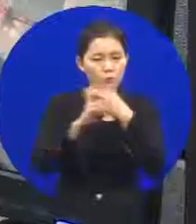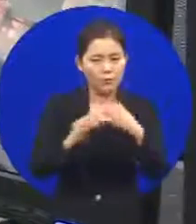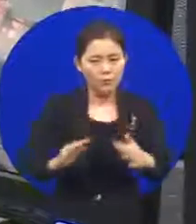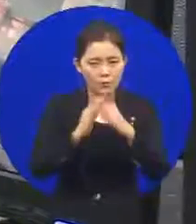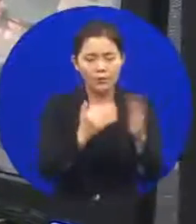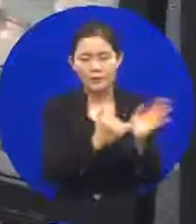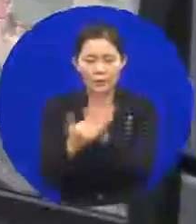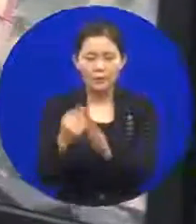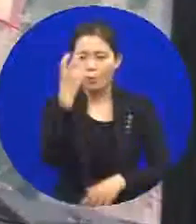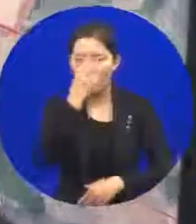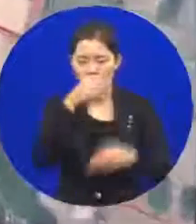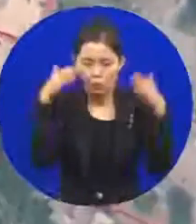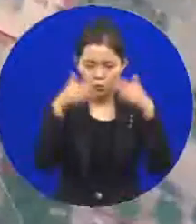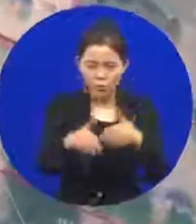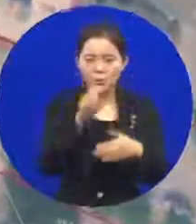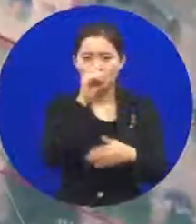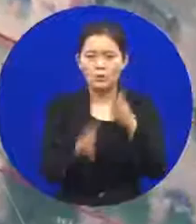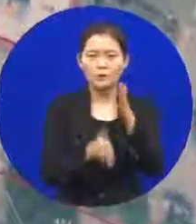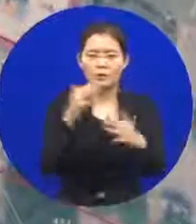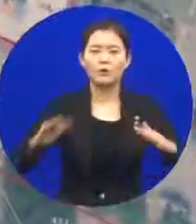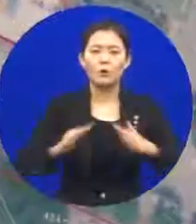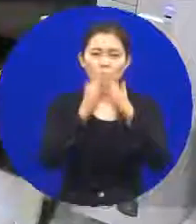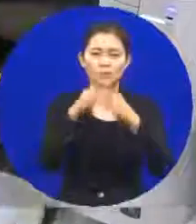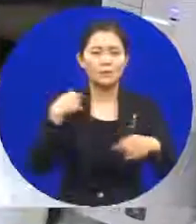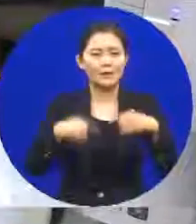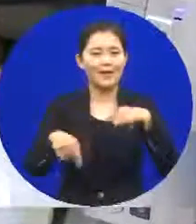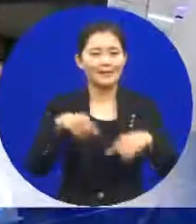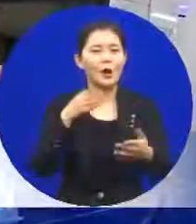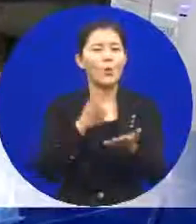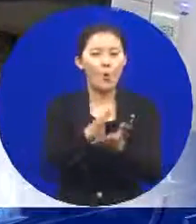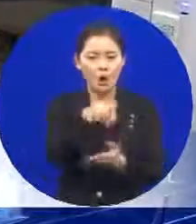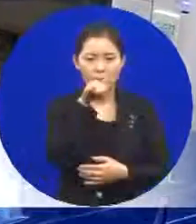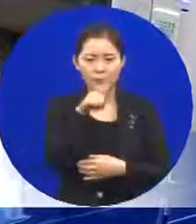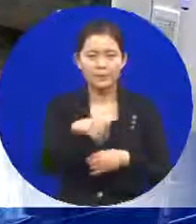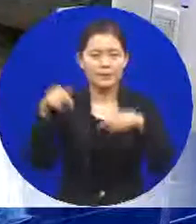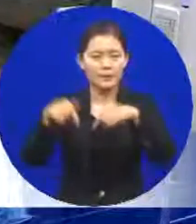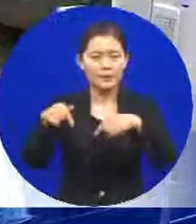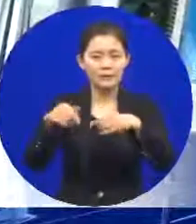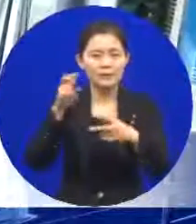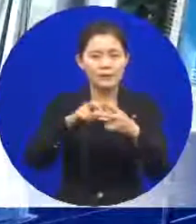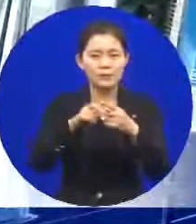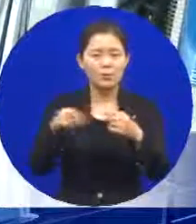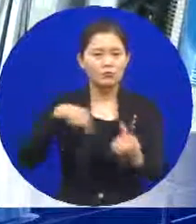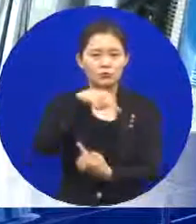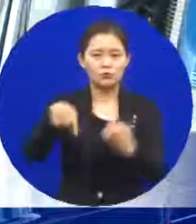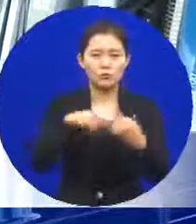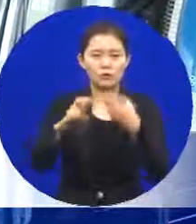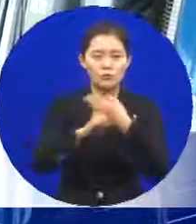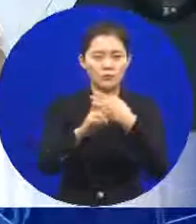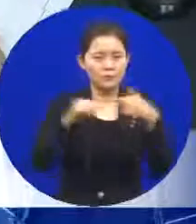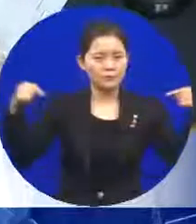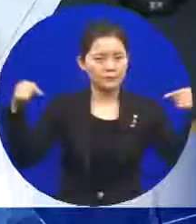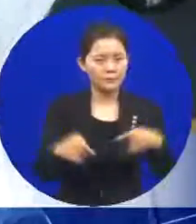불법 건축 예방과 관리에 중점을 둔 용인시의 건축 행정. 시는 양성화 상담센터 운영으로 용인의 불법